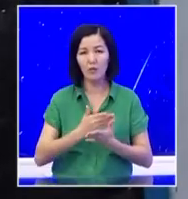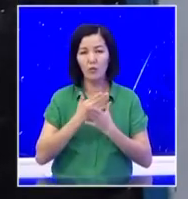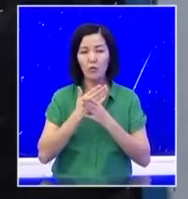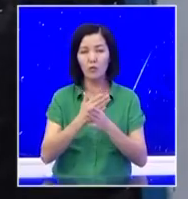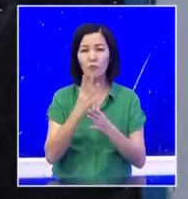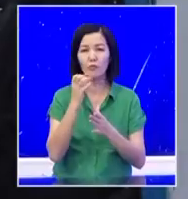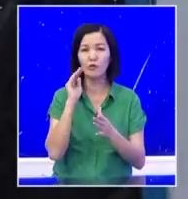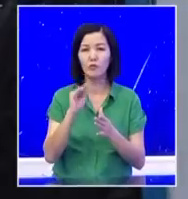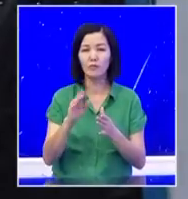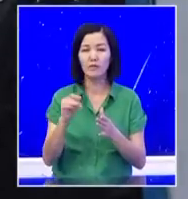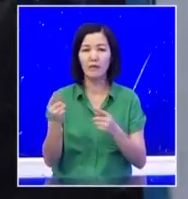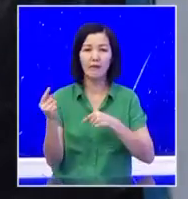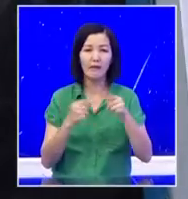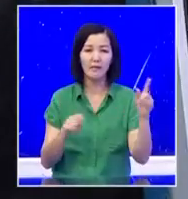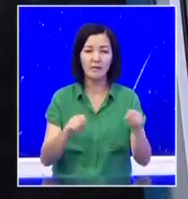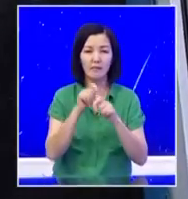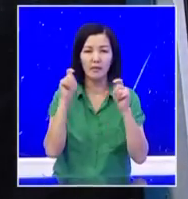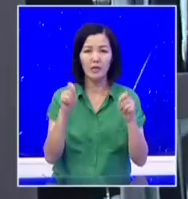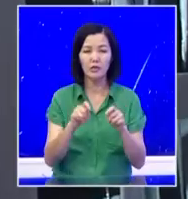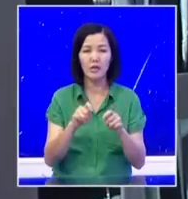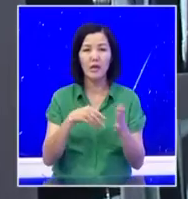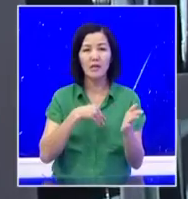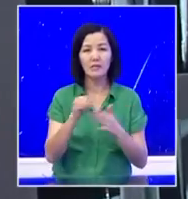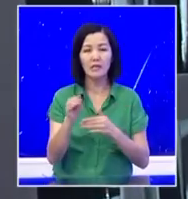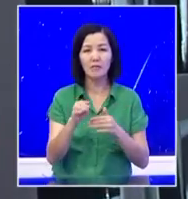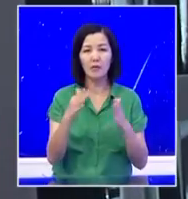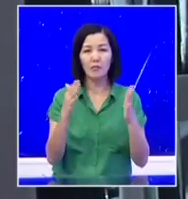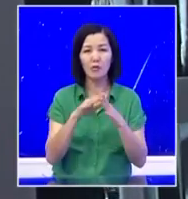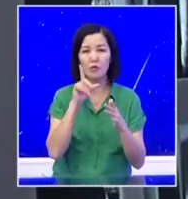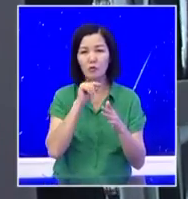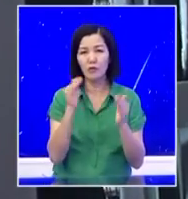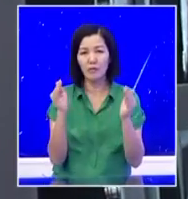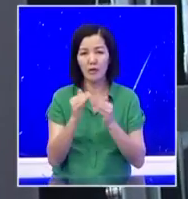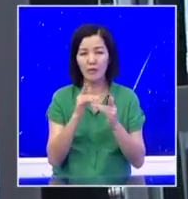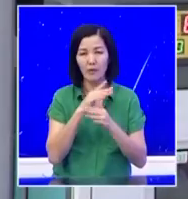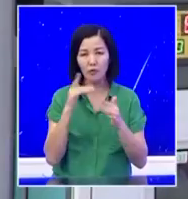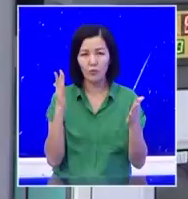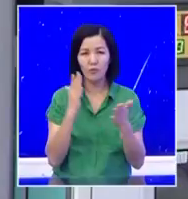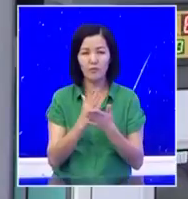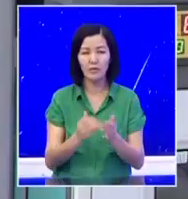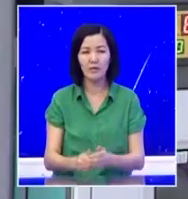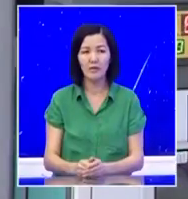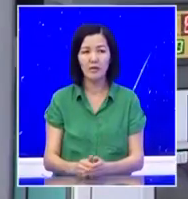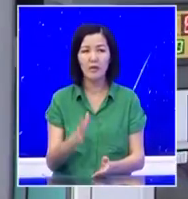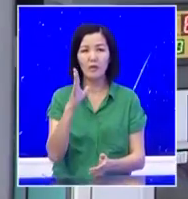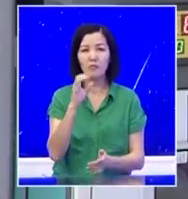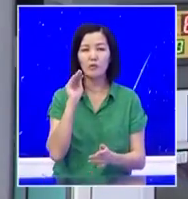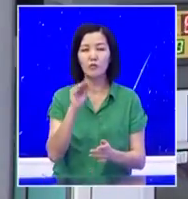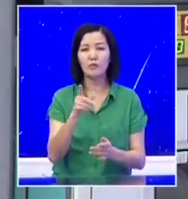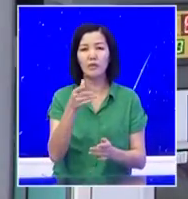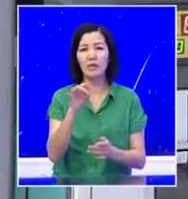теңге несиеге кәсіп бастады. Инкубатор сатып алып, үй құстарының балапандарын көбейтіп жатыр. 500 мың грант алып,